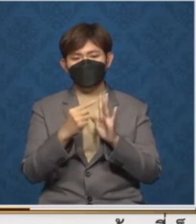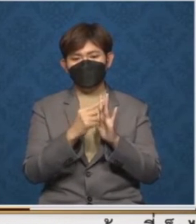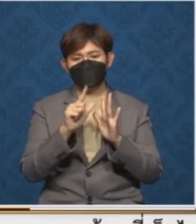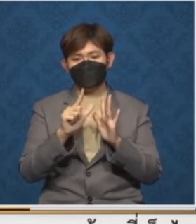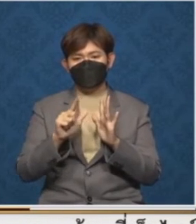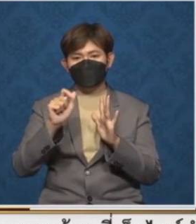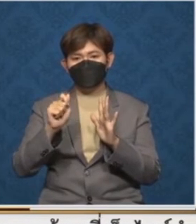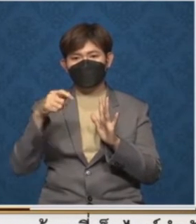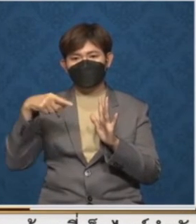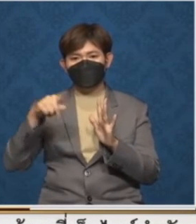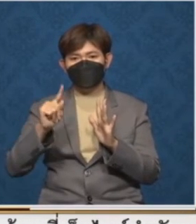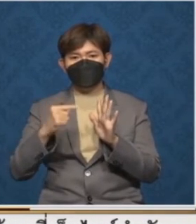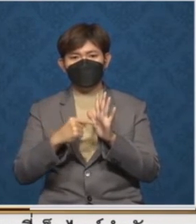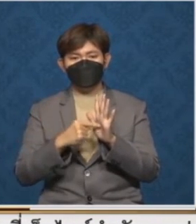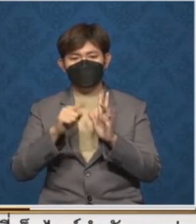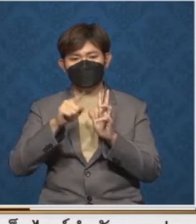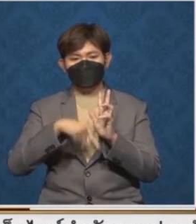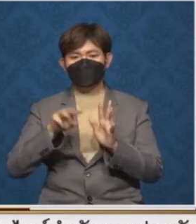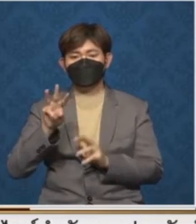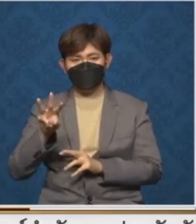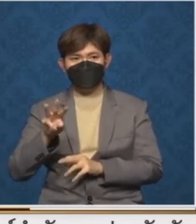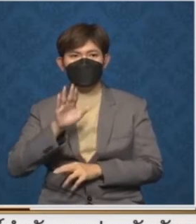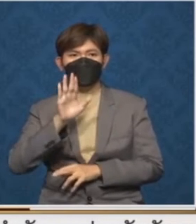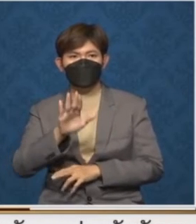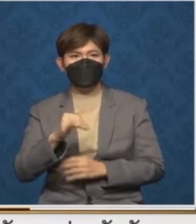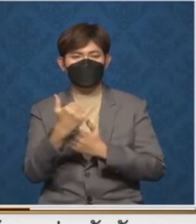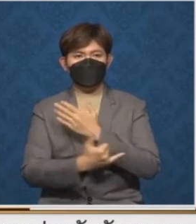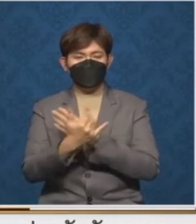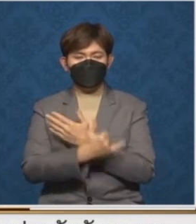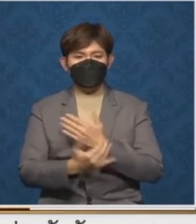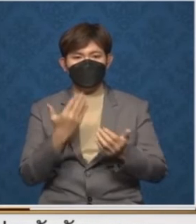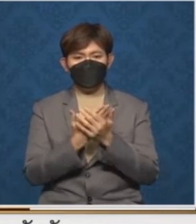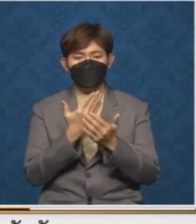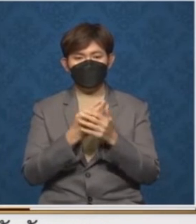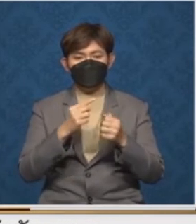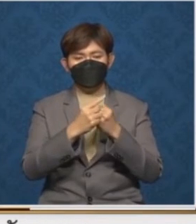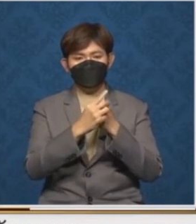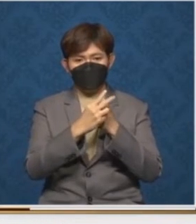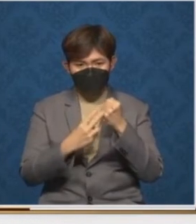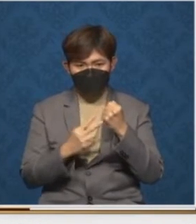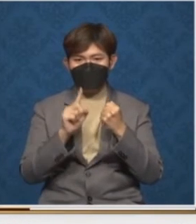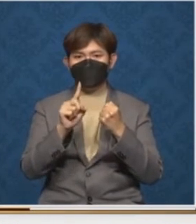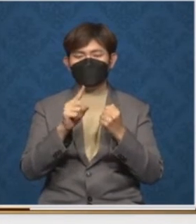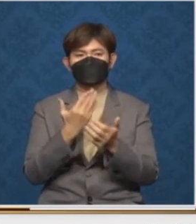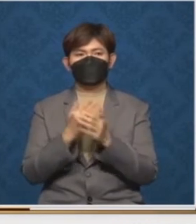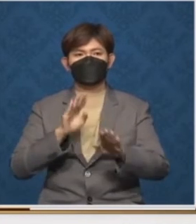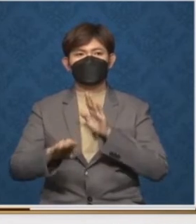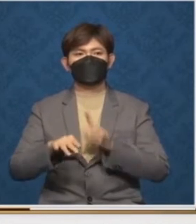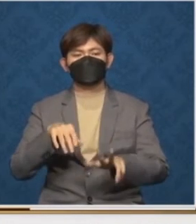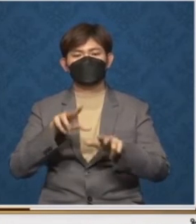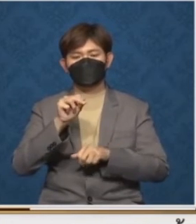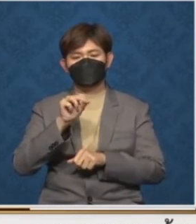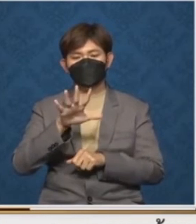่าขอยืนยันว่า จากงานวิจัยนะฮะ ศึกษาในปากิสถานฮ